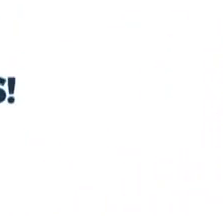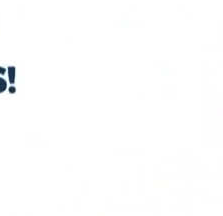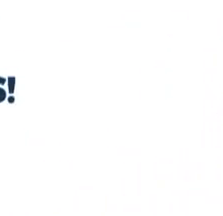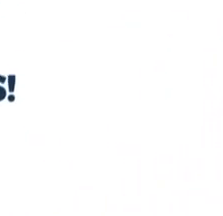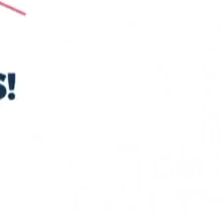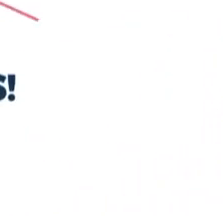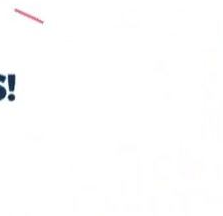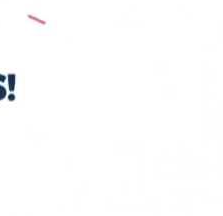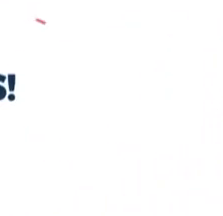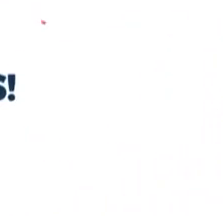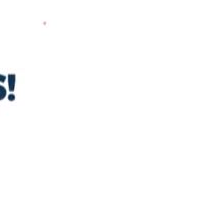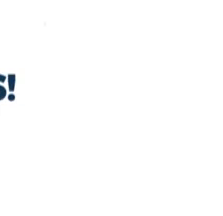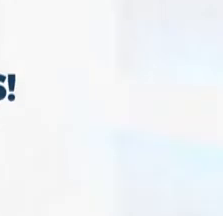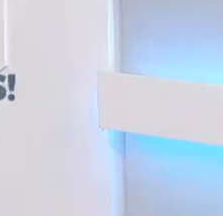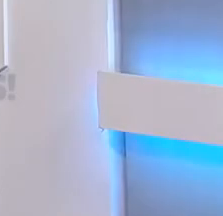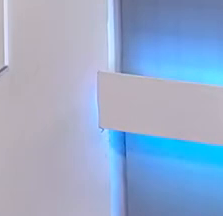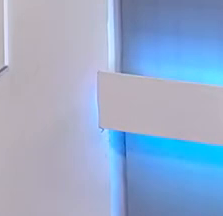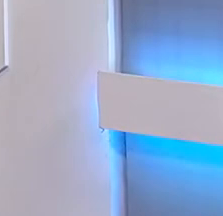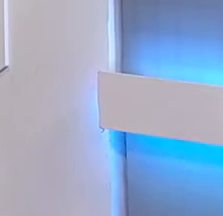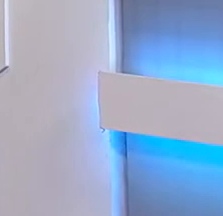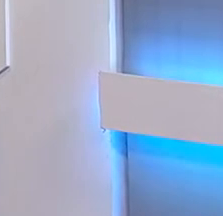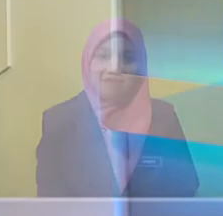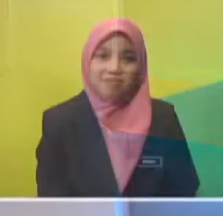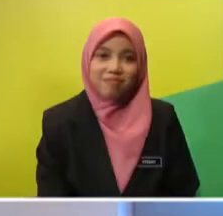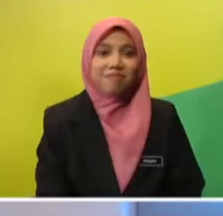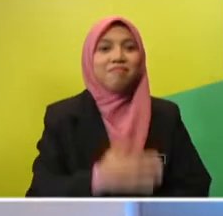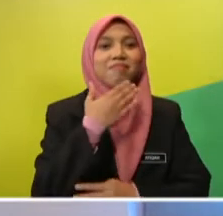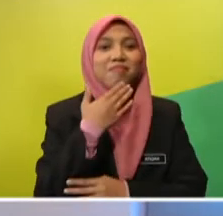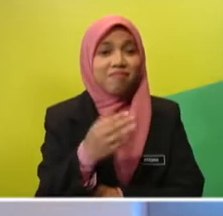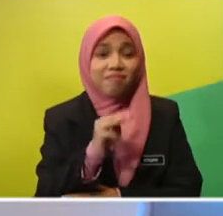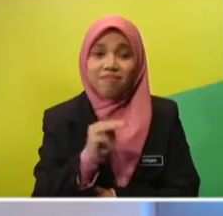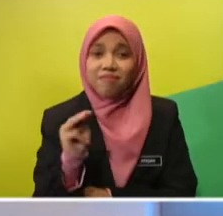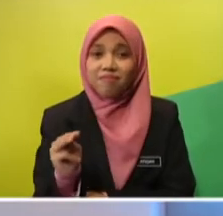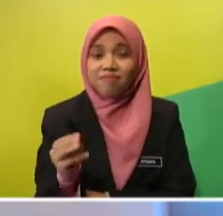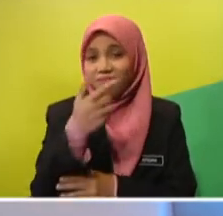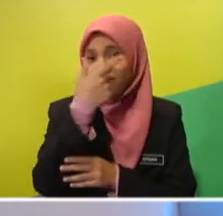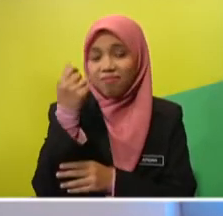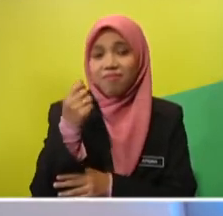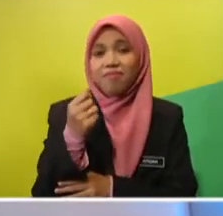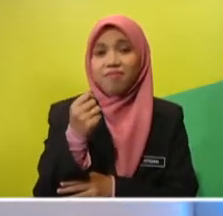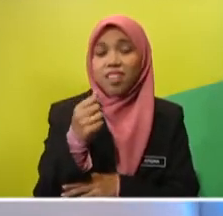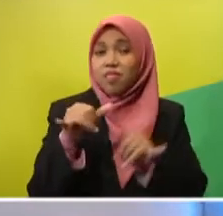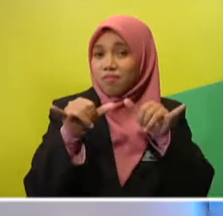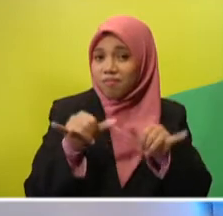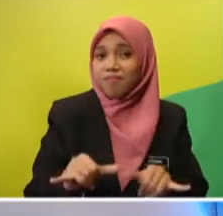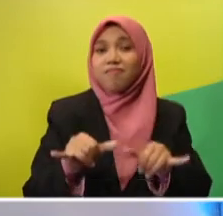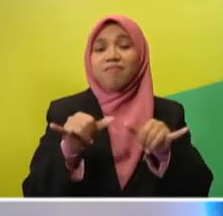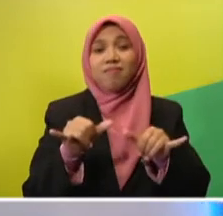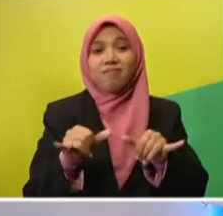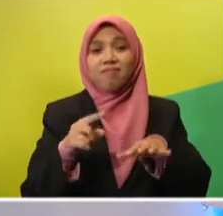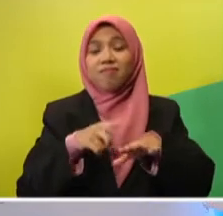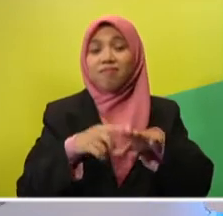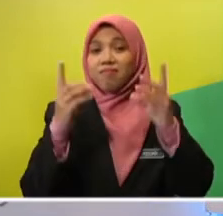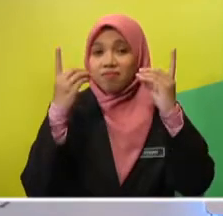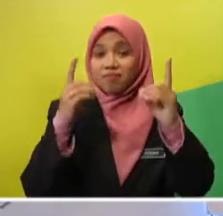Didik TV KPM. Terima kasih murid-murid kerana masih lagi bersama kami dalam Didik TV